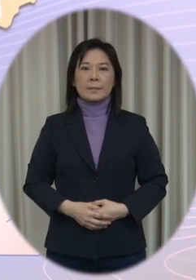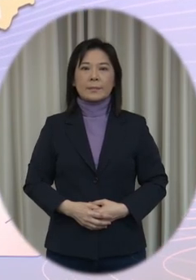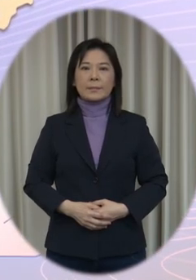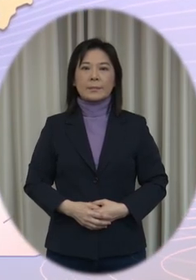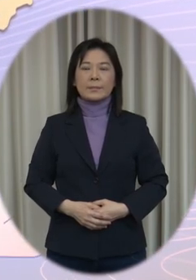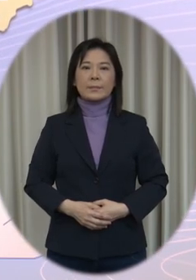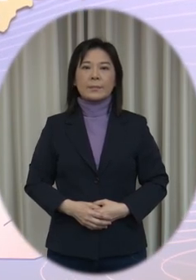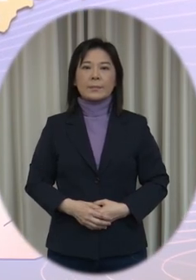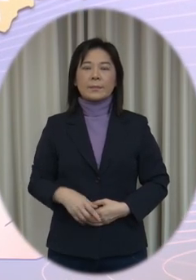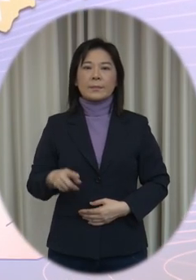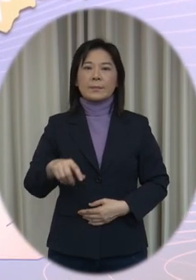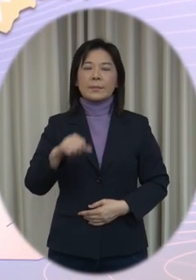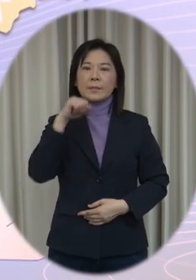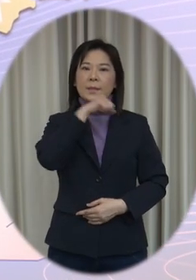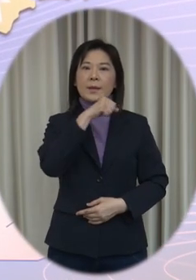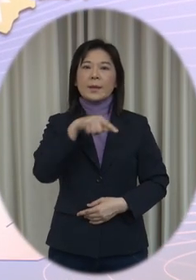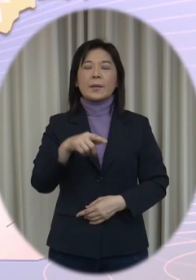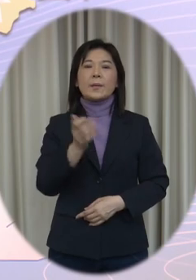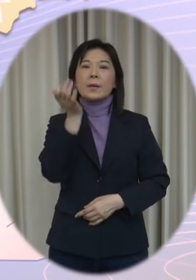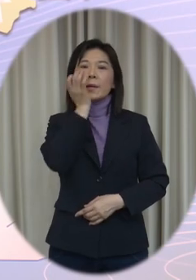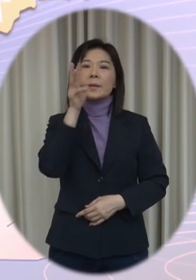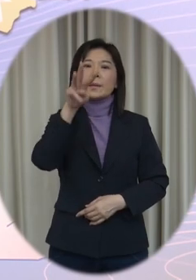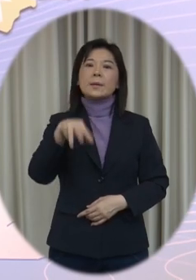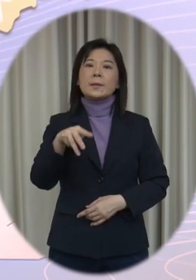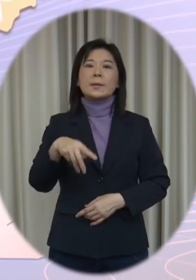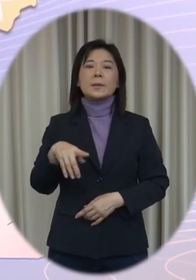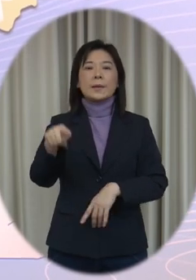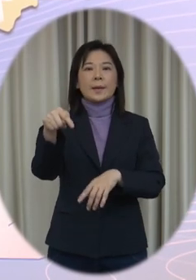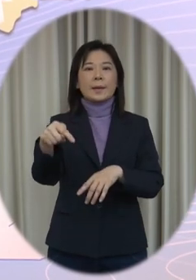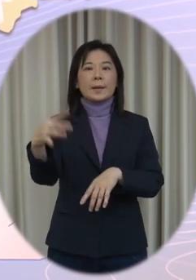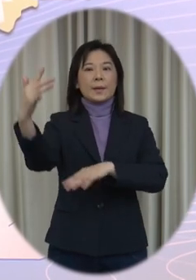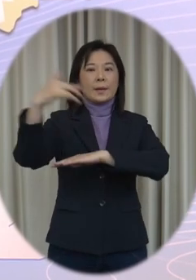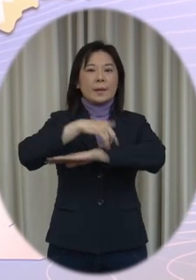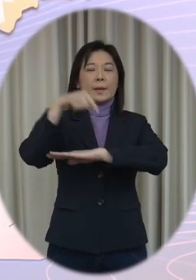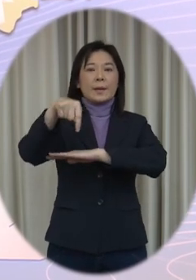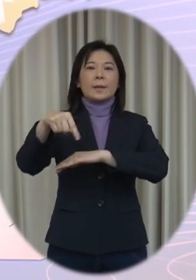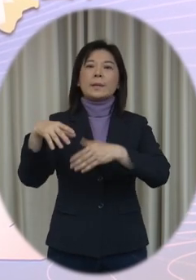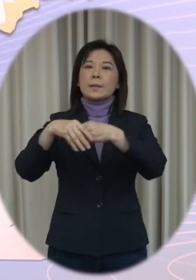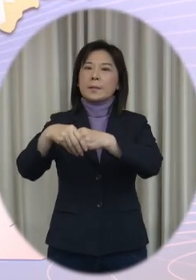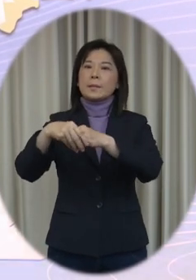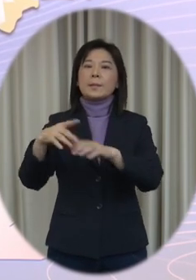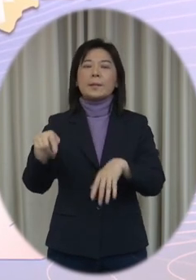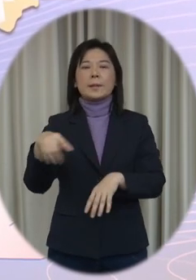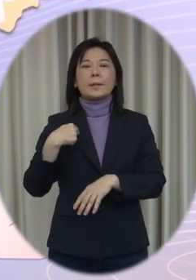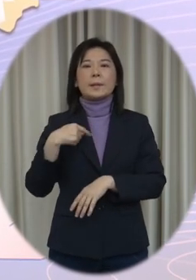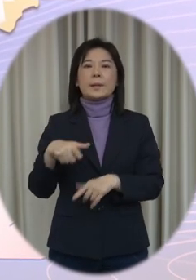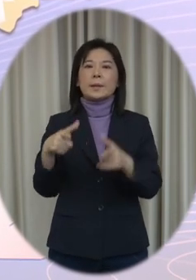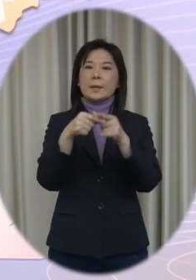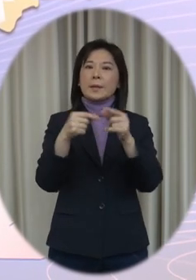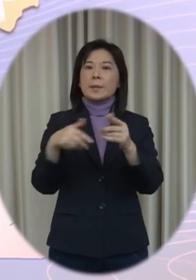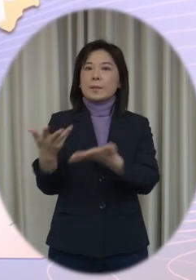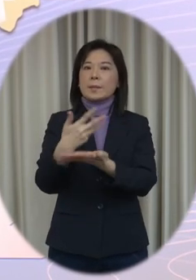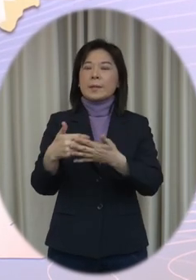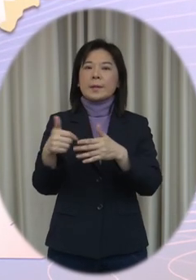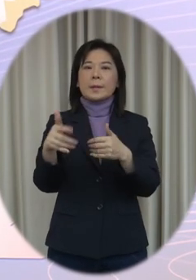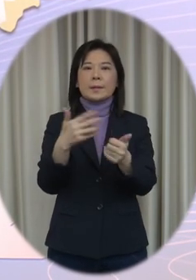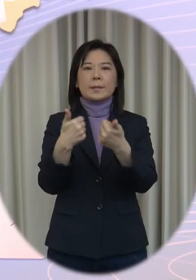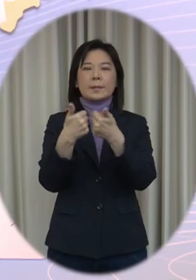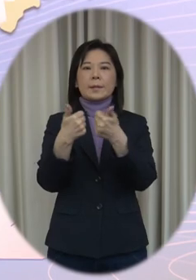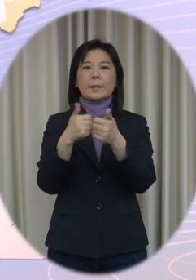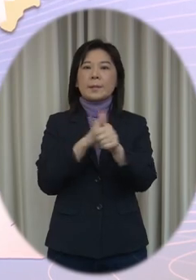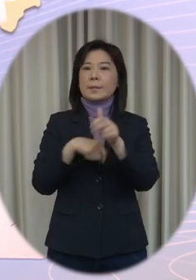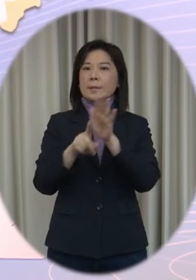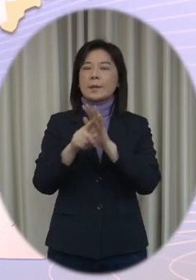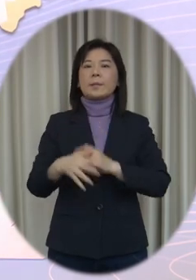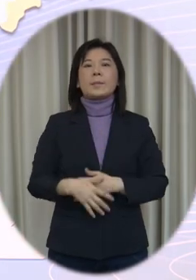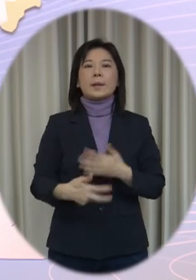旅居台湾来自石川县的日本朋友，日台交流协会片山和之大使，卫生福利